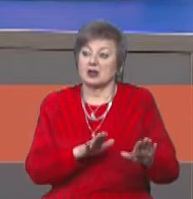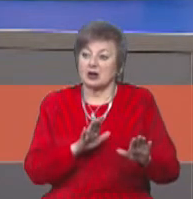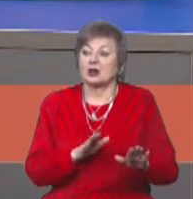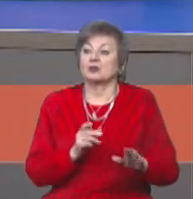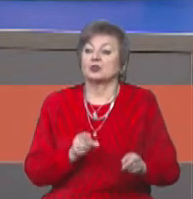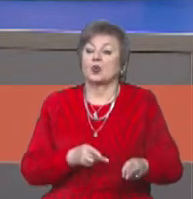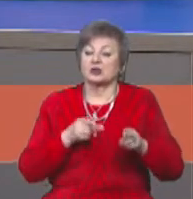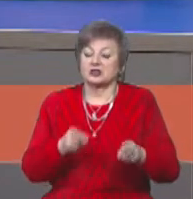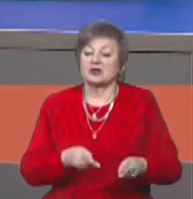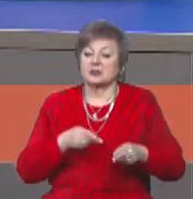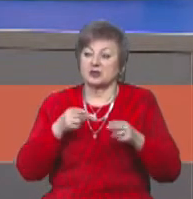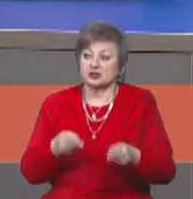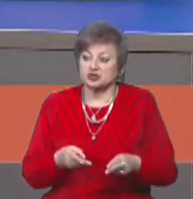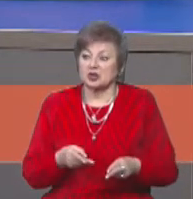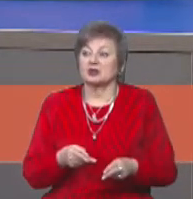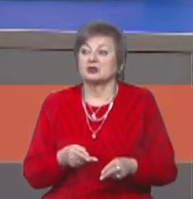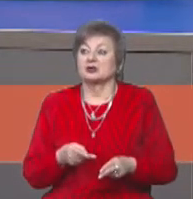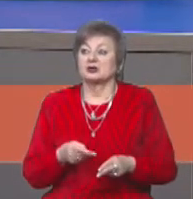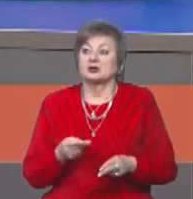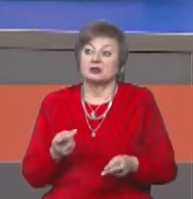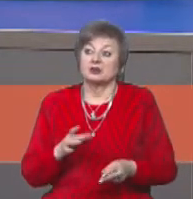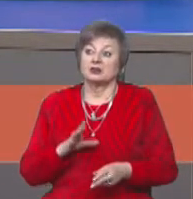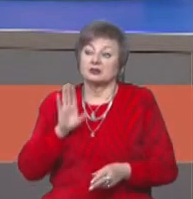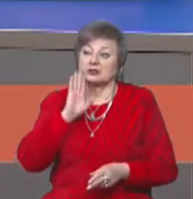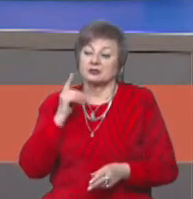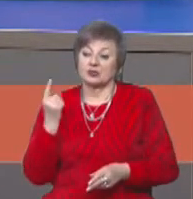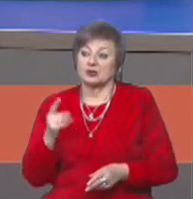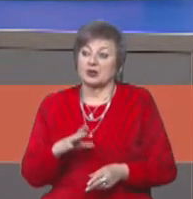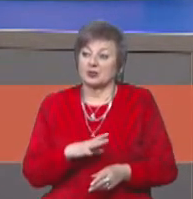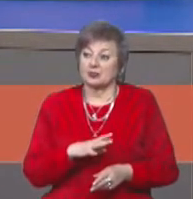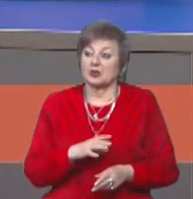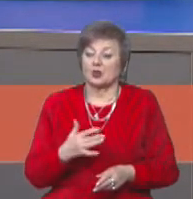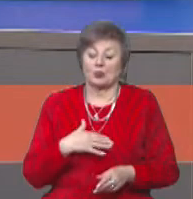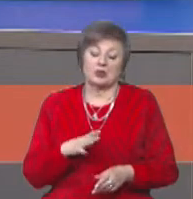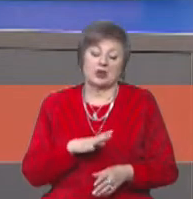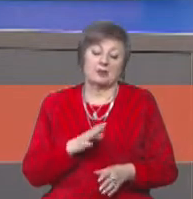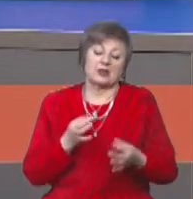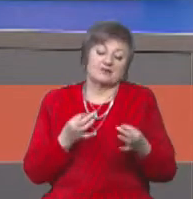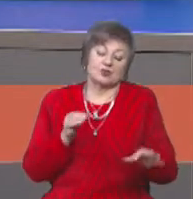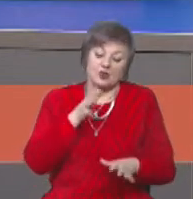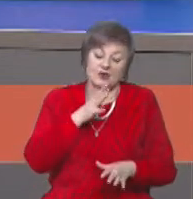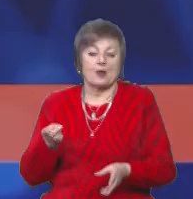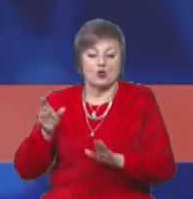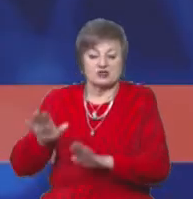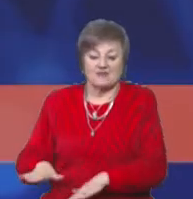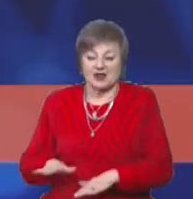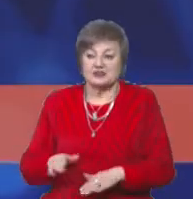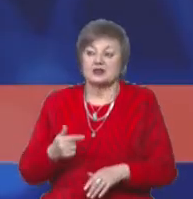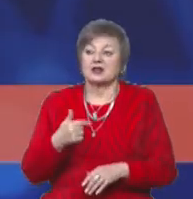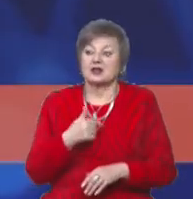вот подряд. Ну вот, потому что она была одна, у меня было, в принципе, свободное время, мне стало интересно.